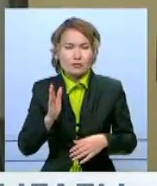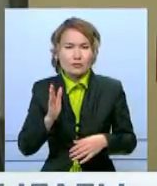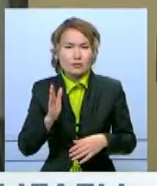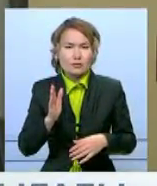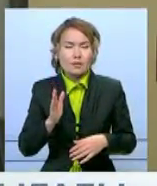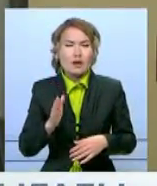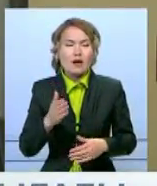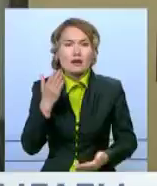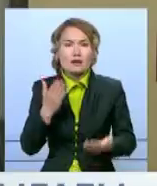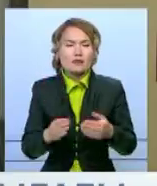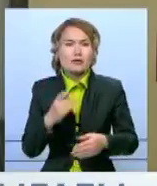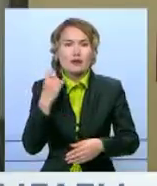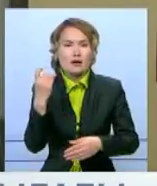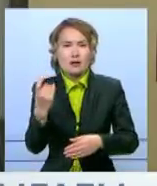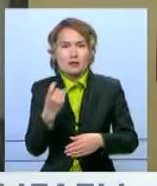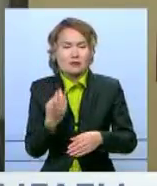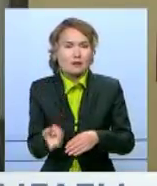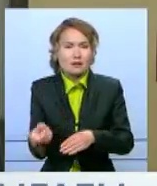жүріп жатыр.